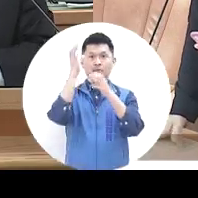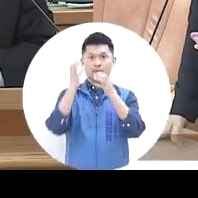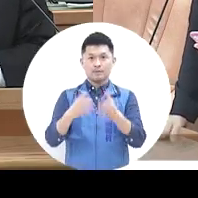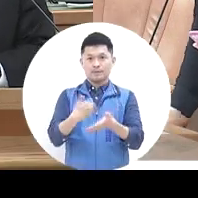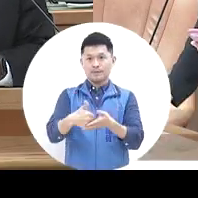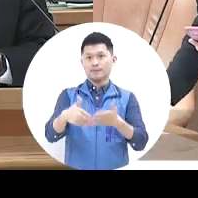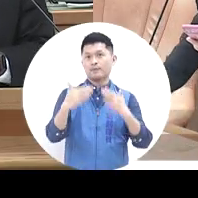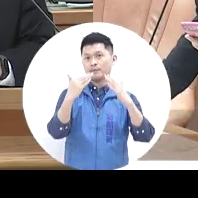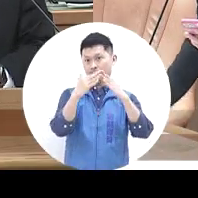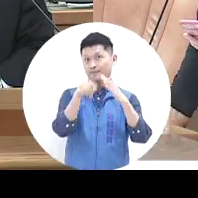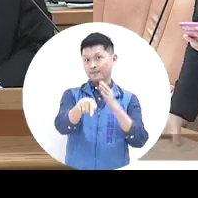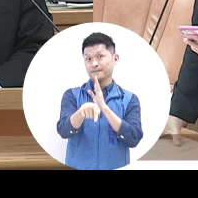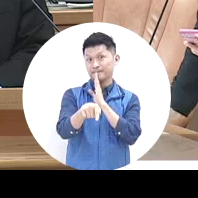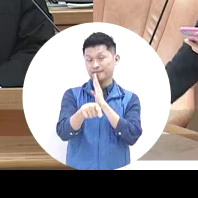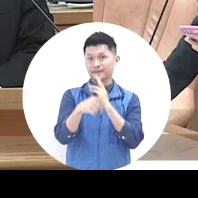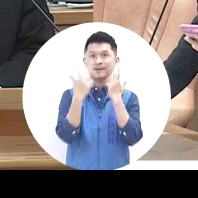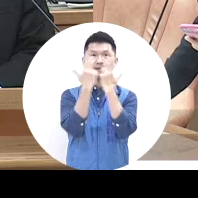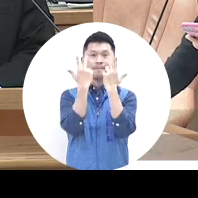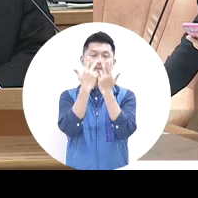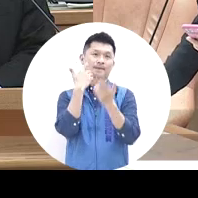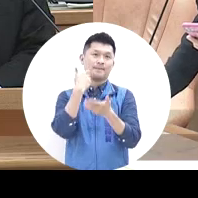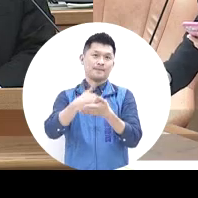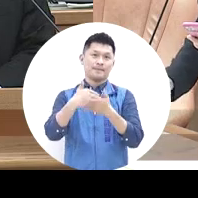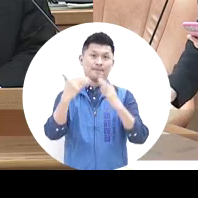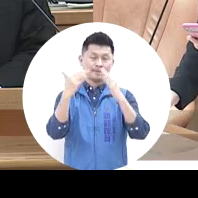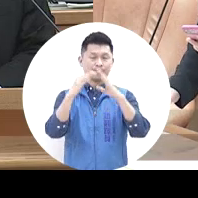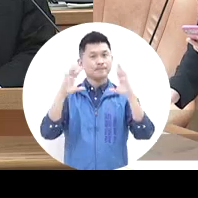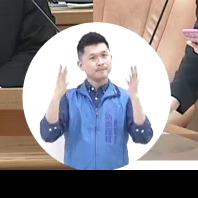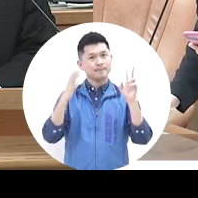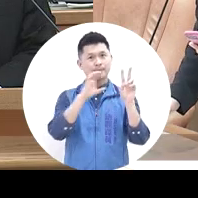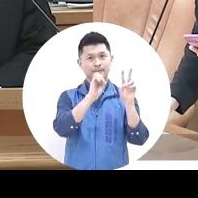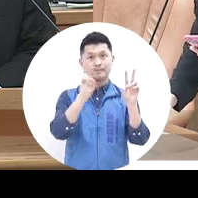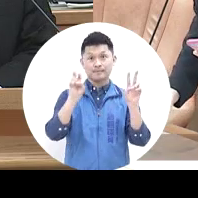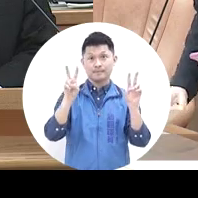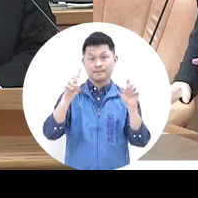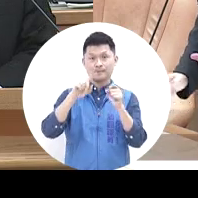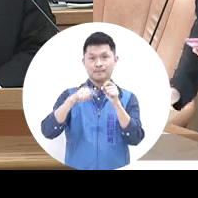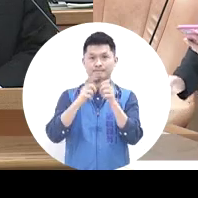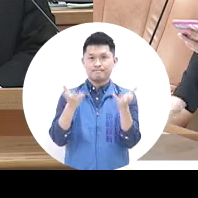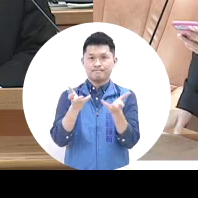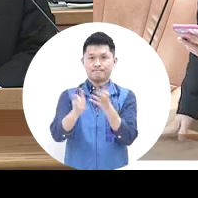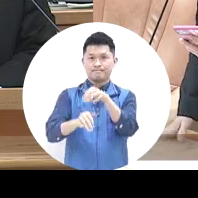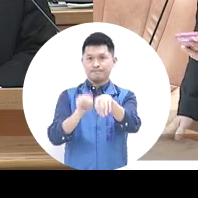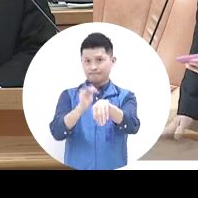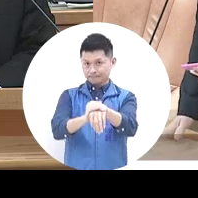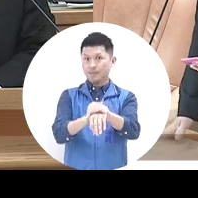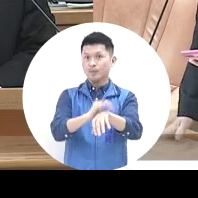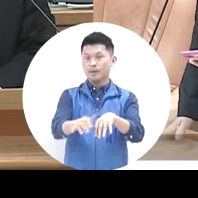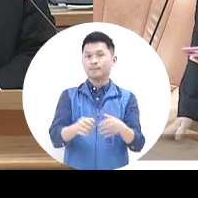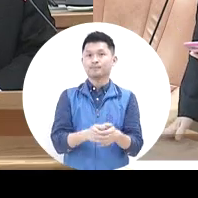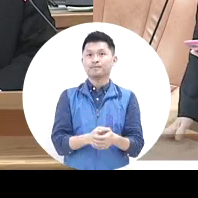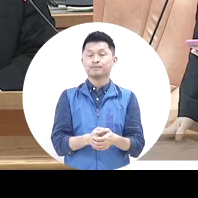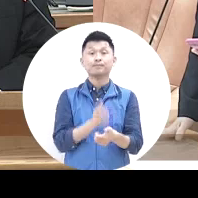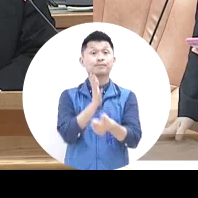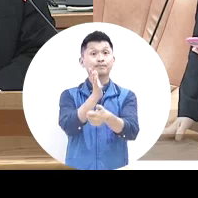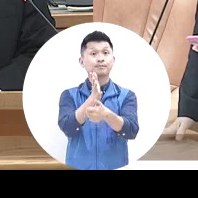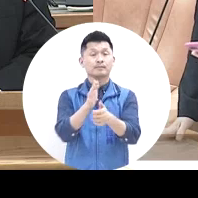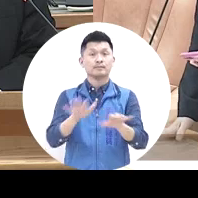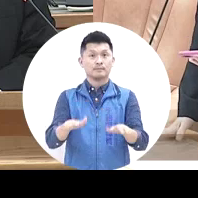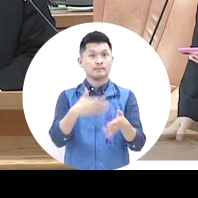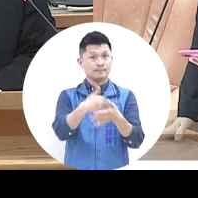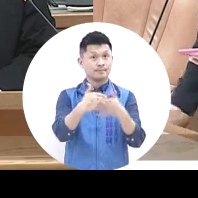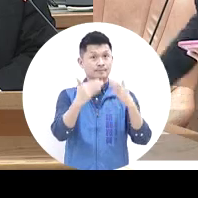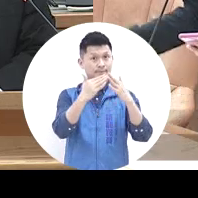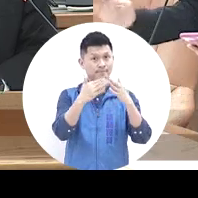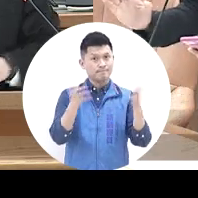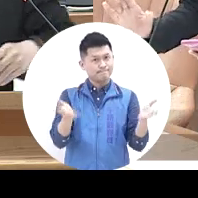美术馆，我们简称新北美。那预计是2022年竣工。那首先请教市长，就是我们目前美术馆的进度